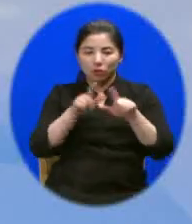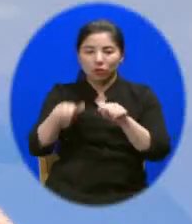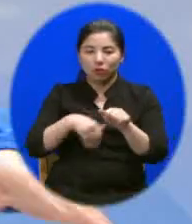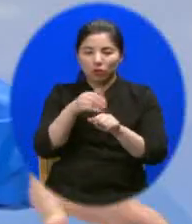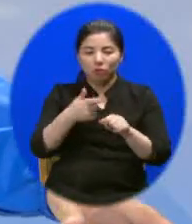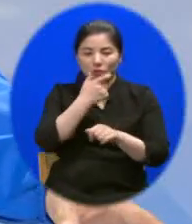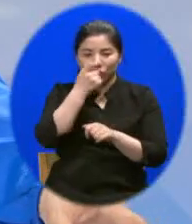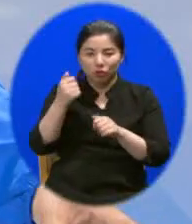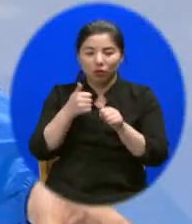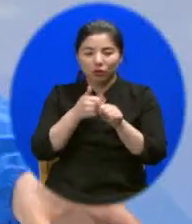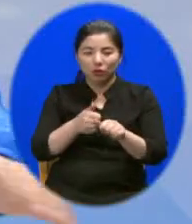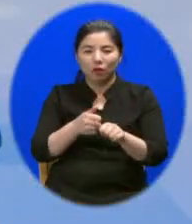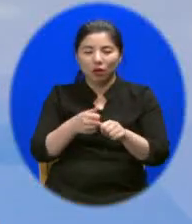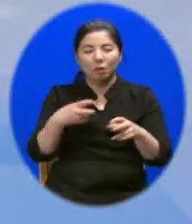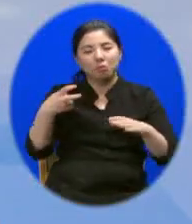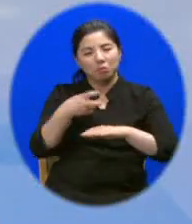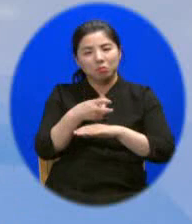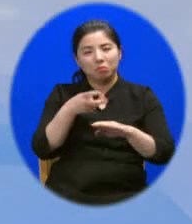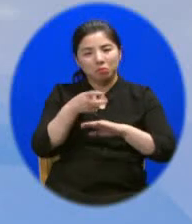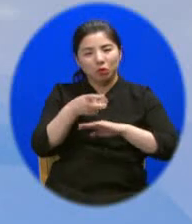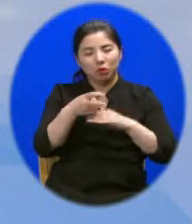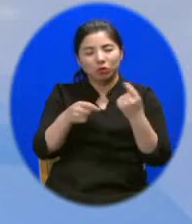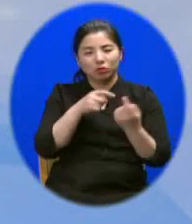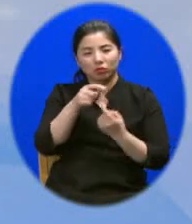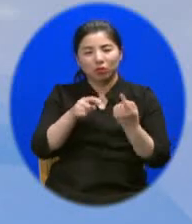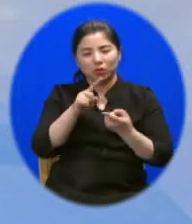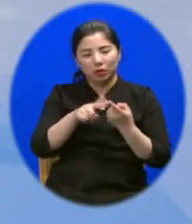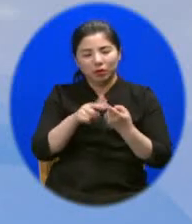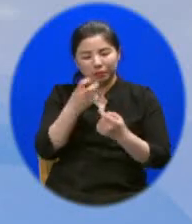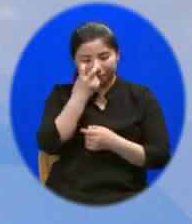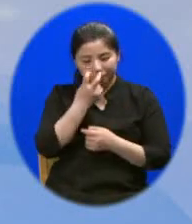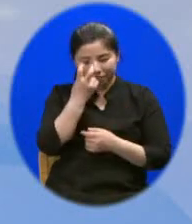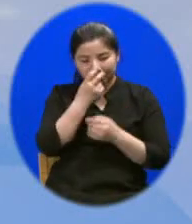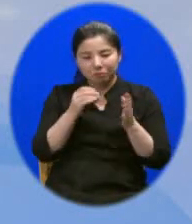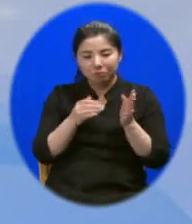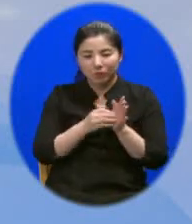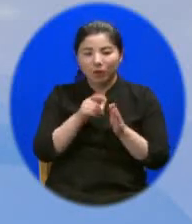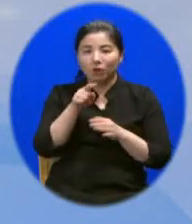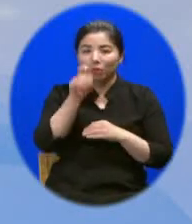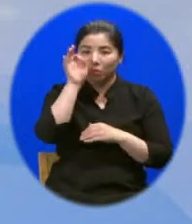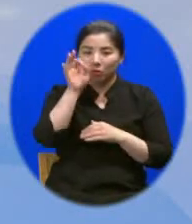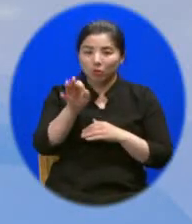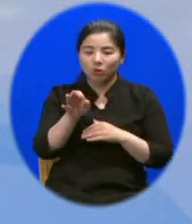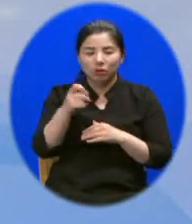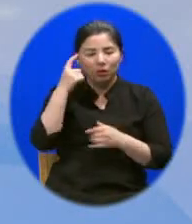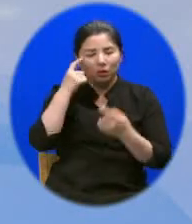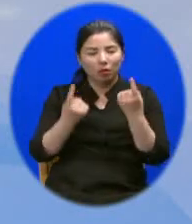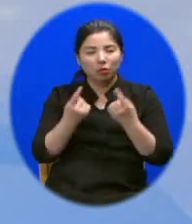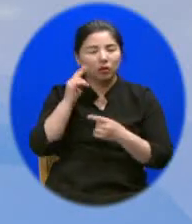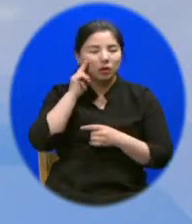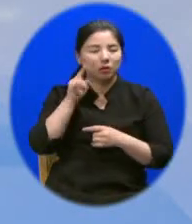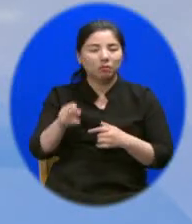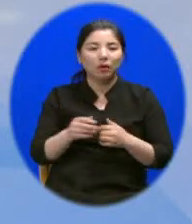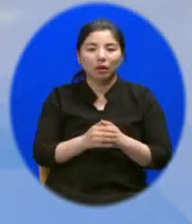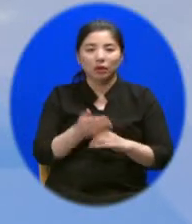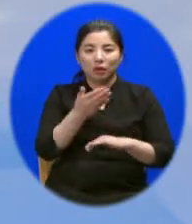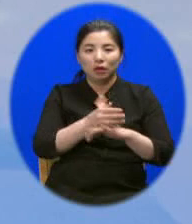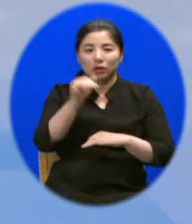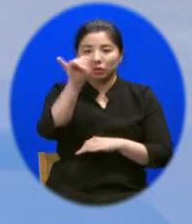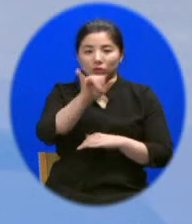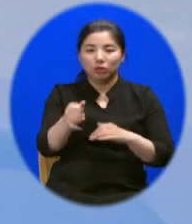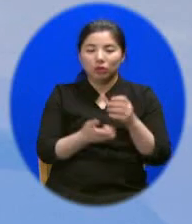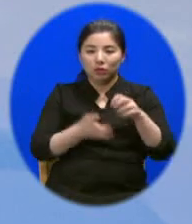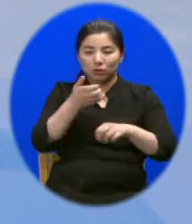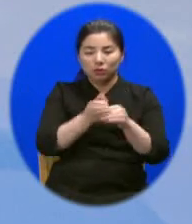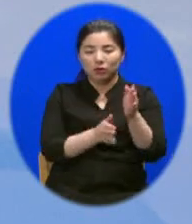혁신도시 통근 버스 운영에 대해서 좀 유심히 살펴 봤어요 이게 보니까 생각보다 심각한 문제 더라구요 다른 전국의 다른